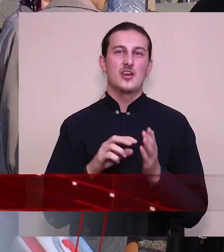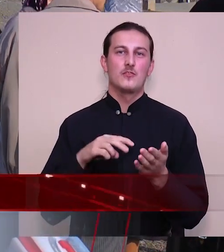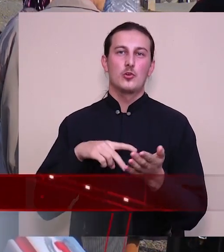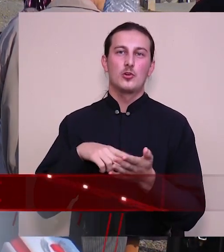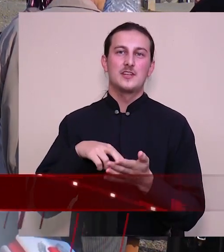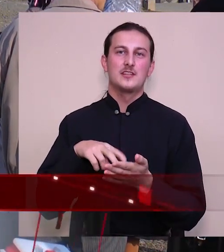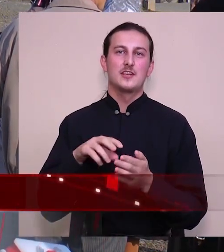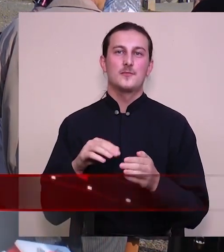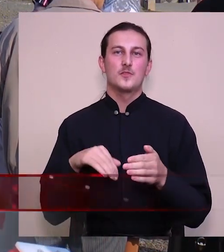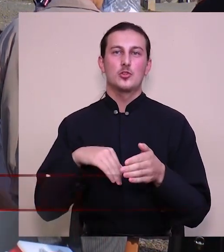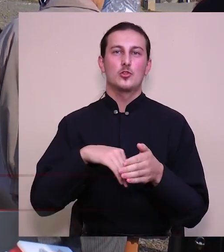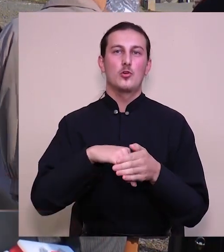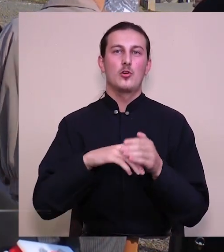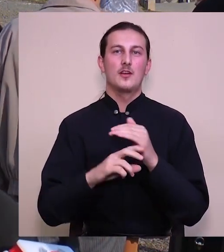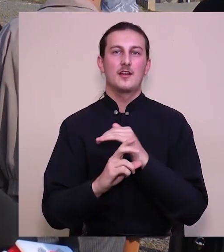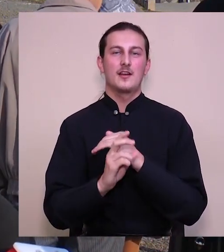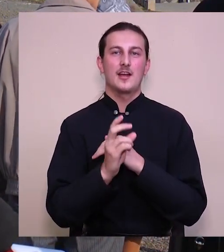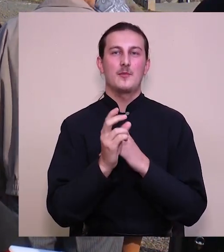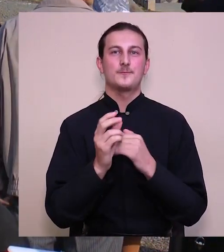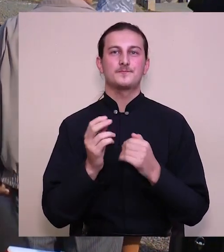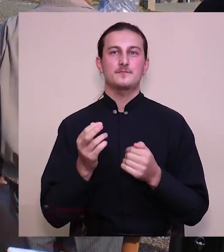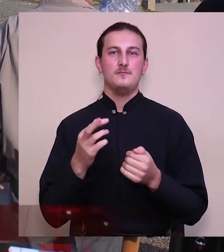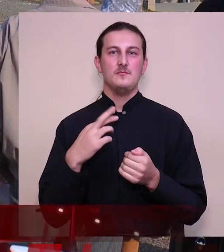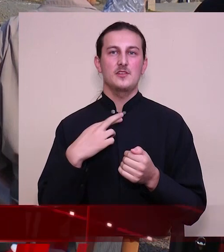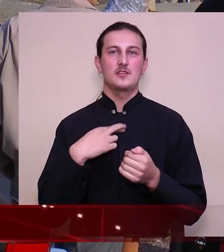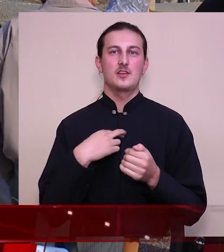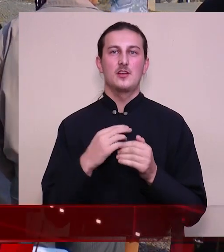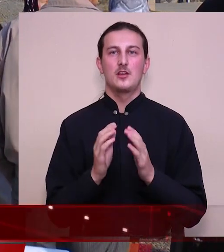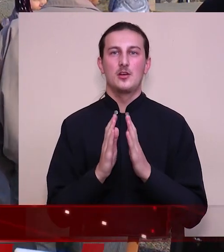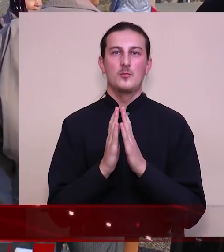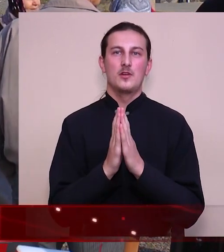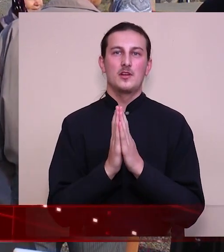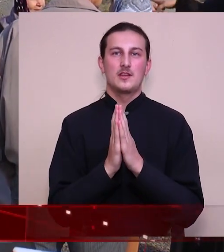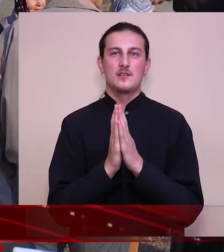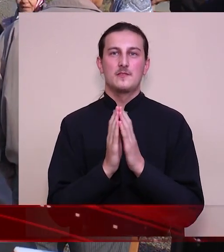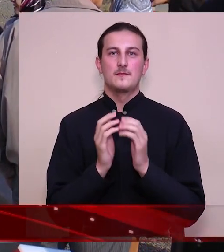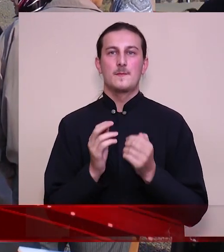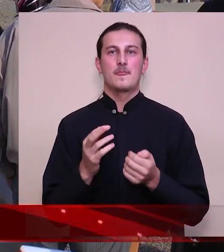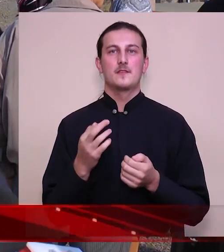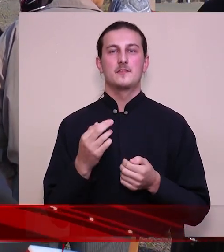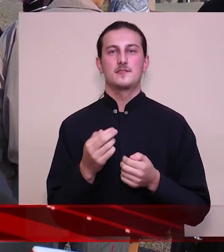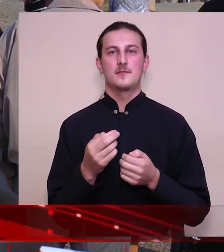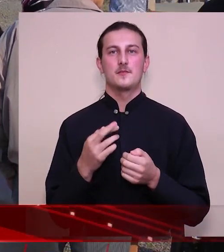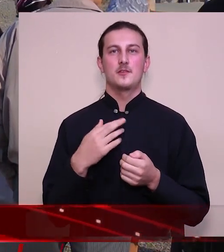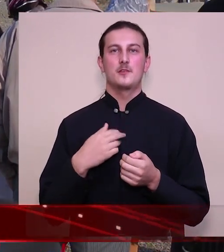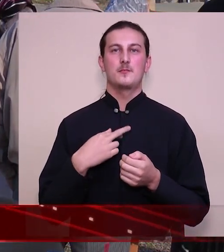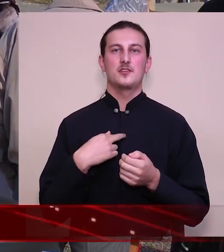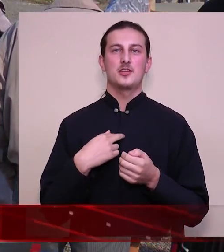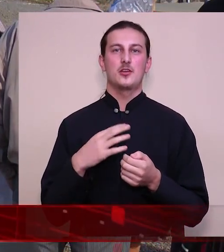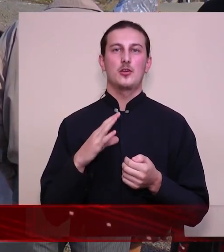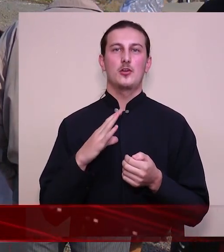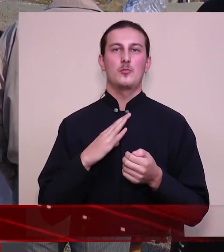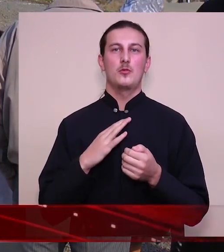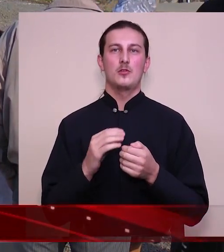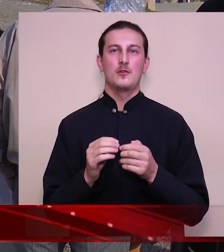Я молився, щоб Господь дав мені сили послужити йому. Священник запропонував мені прислуговувати. Спочатку мені було важко,